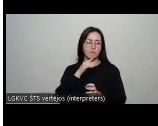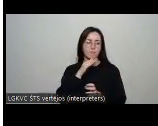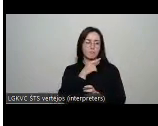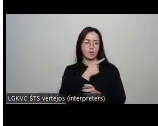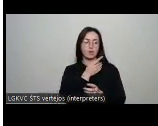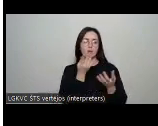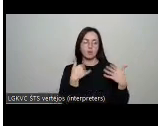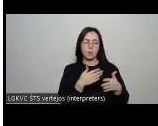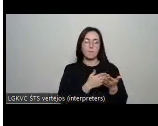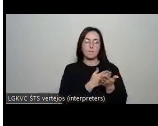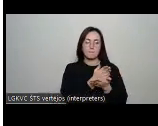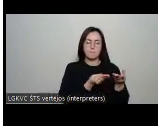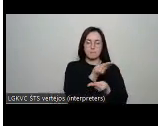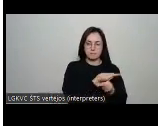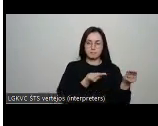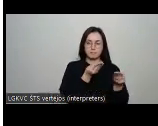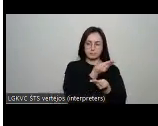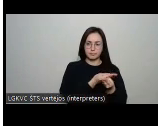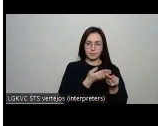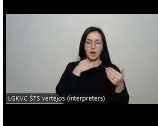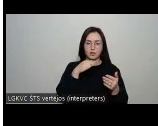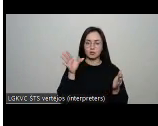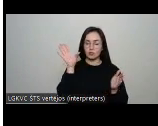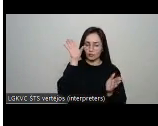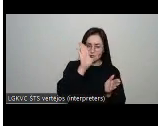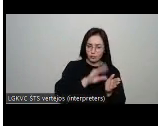visų neanalizuosime.